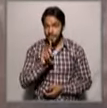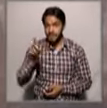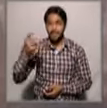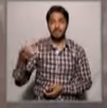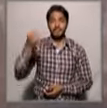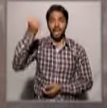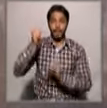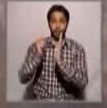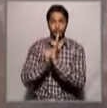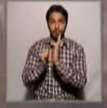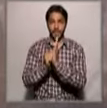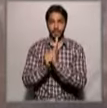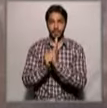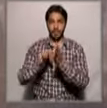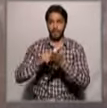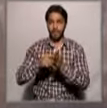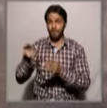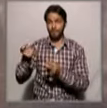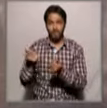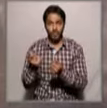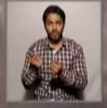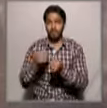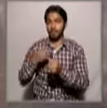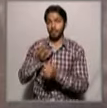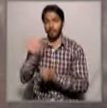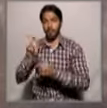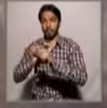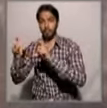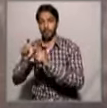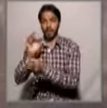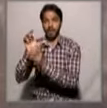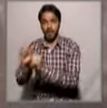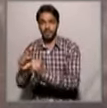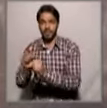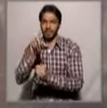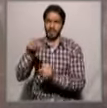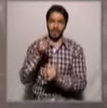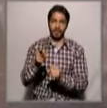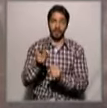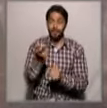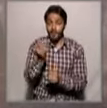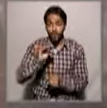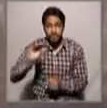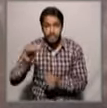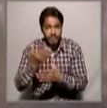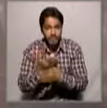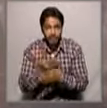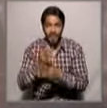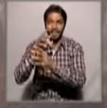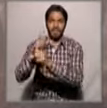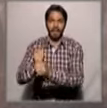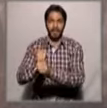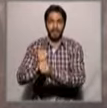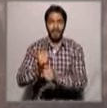لصاحب السكن أن يستعمل هذه الأموال في خاصة نفسه، لأنها بمثابة التأمين، بحيث أنه لو قصر